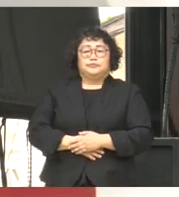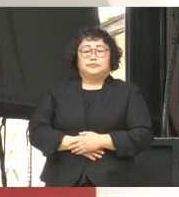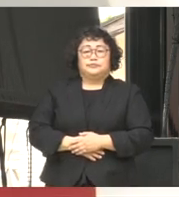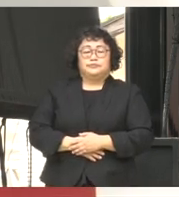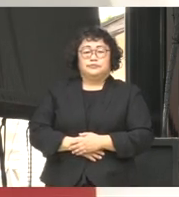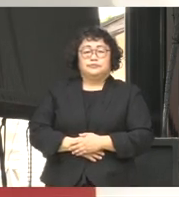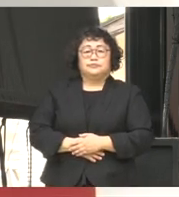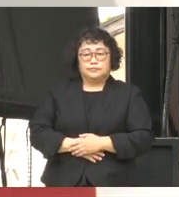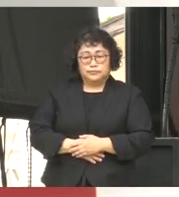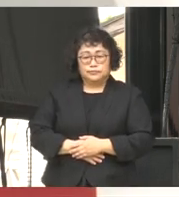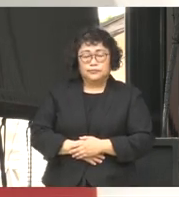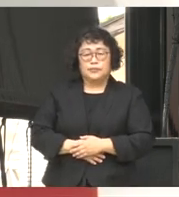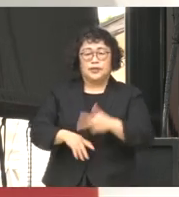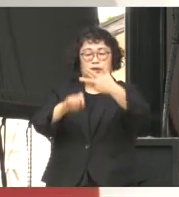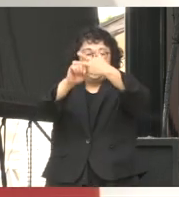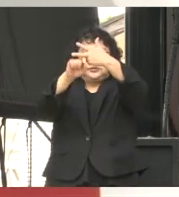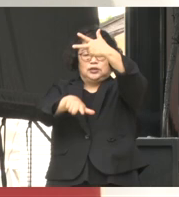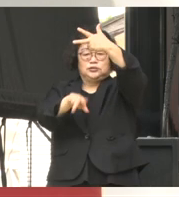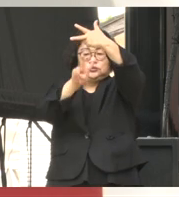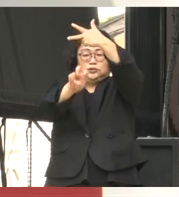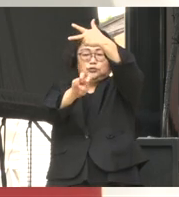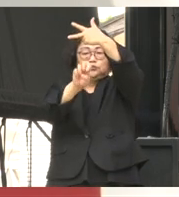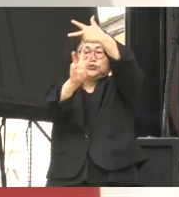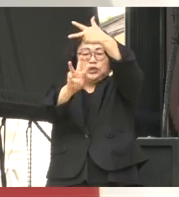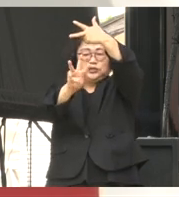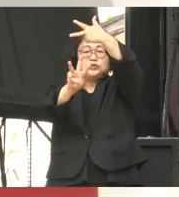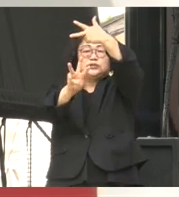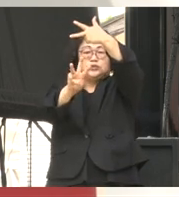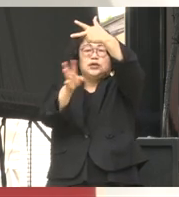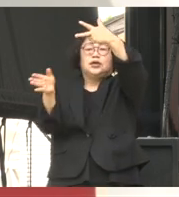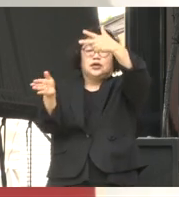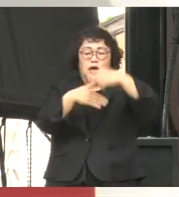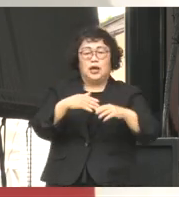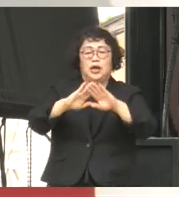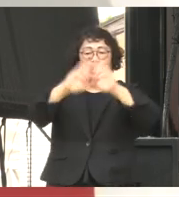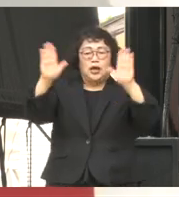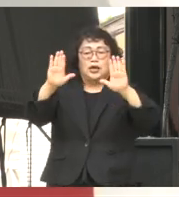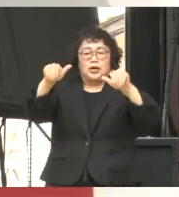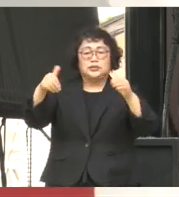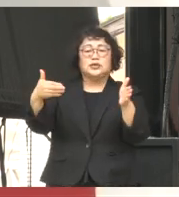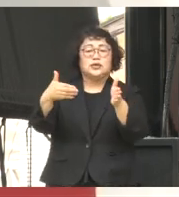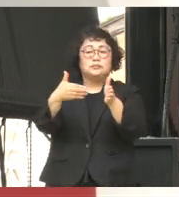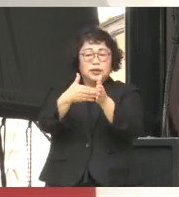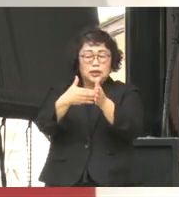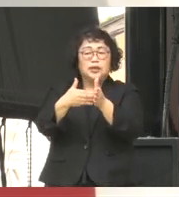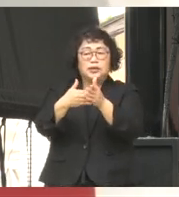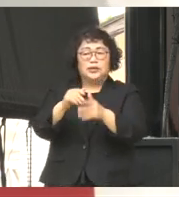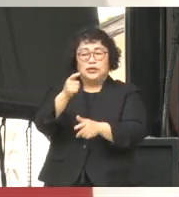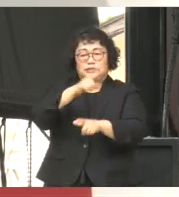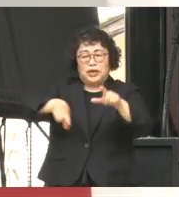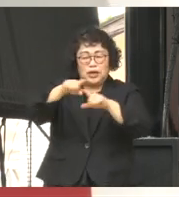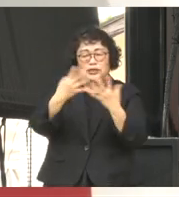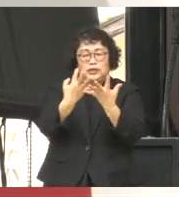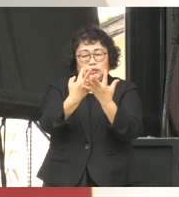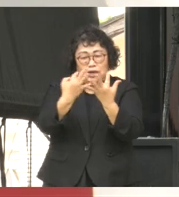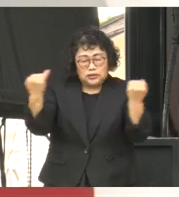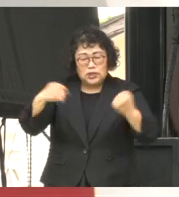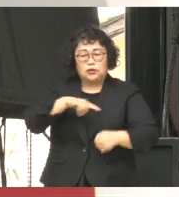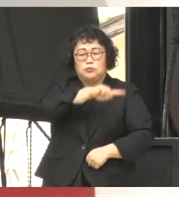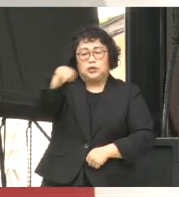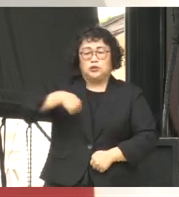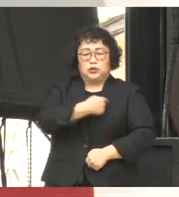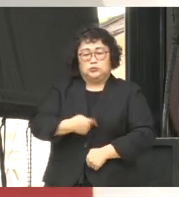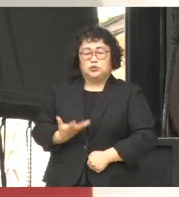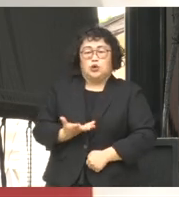そして7月23日の開会式までさらに多くの方の思いを